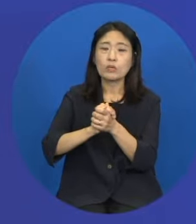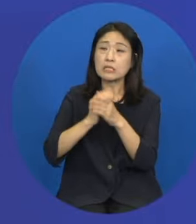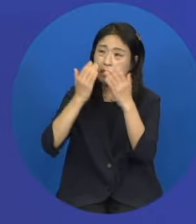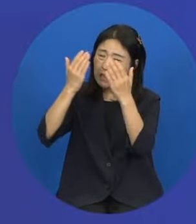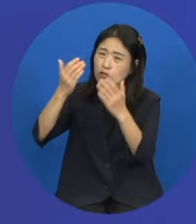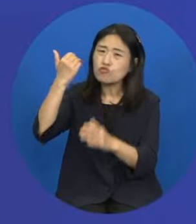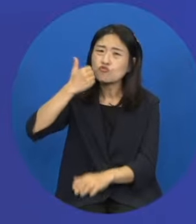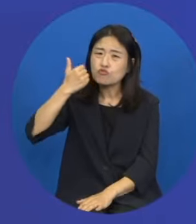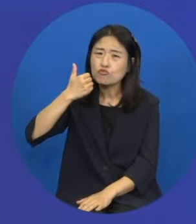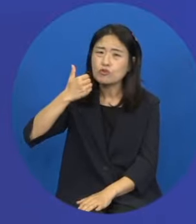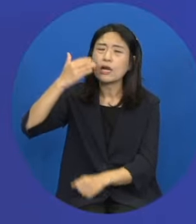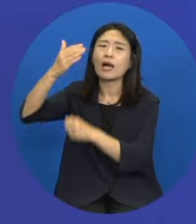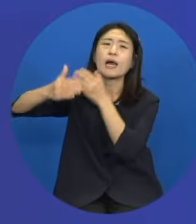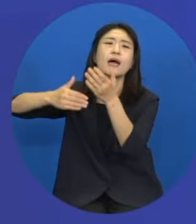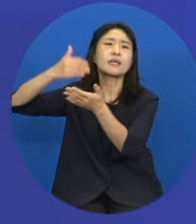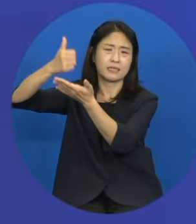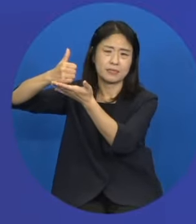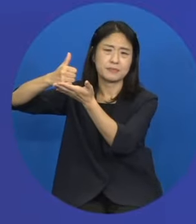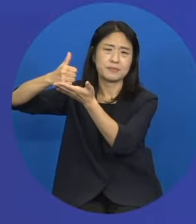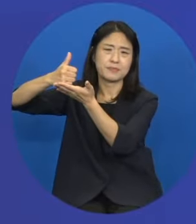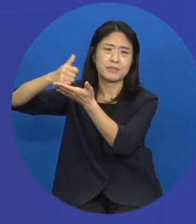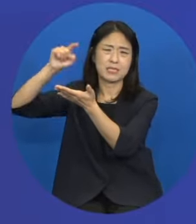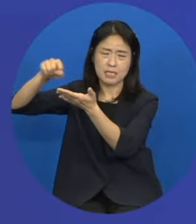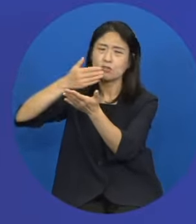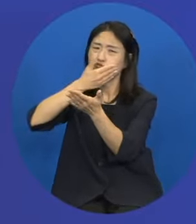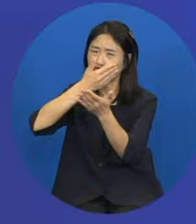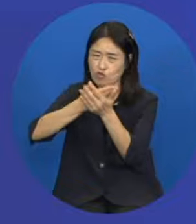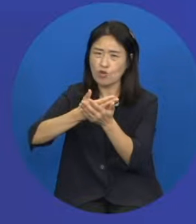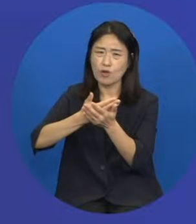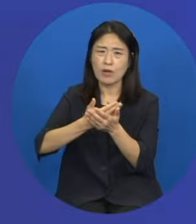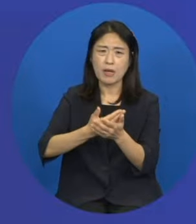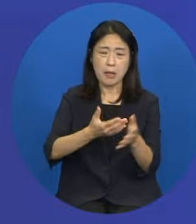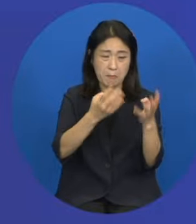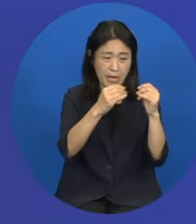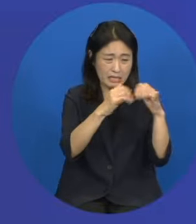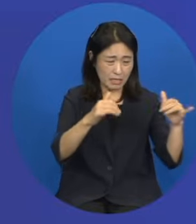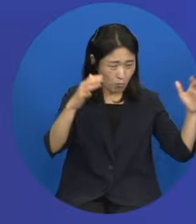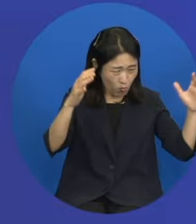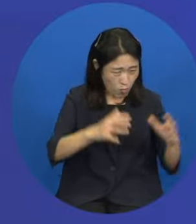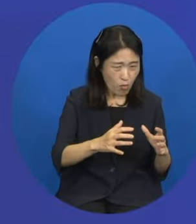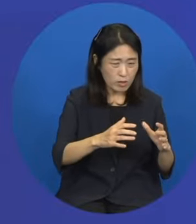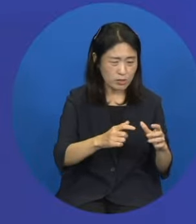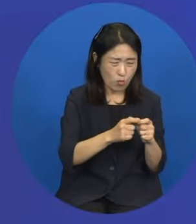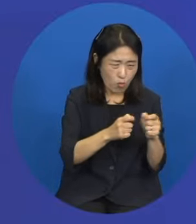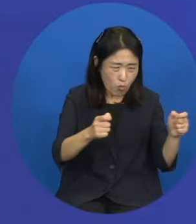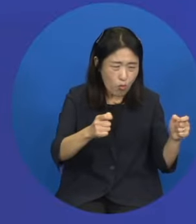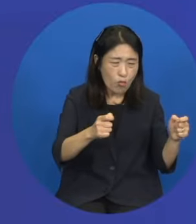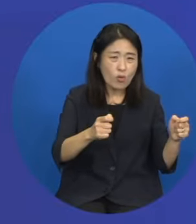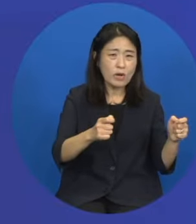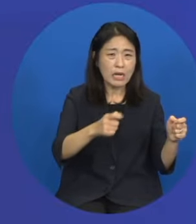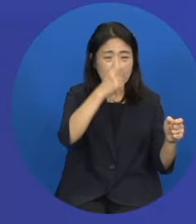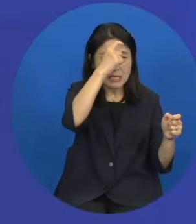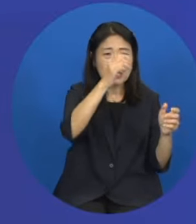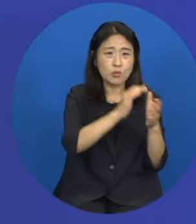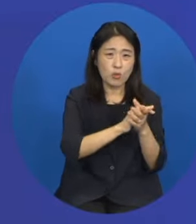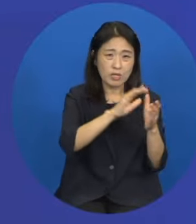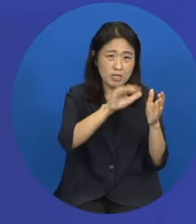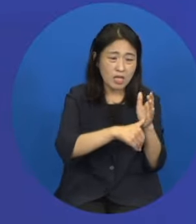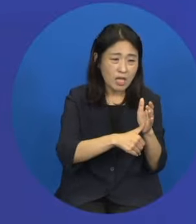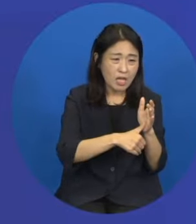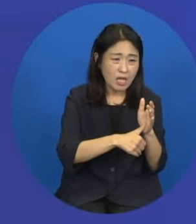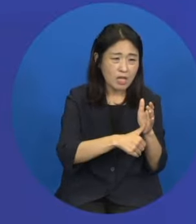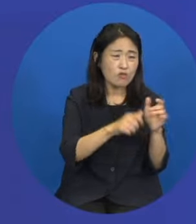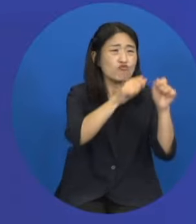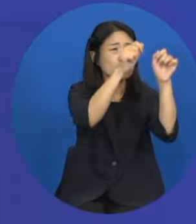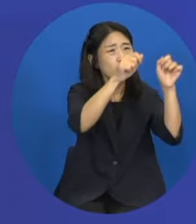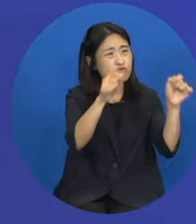그게 중요한 것이죠. 아무리 많이 모여서 뭐 오래 기도해봤자 그 대상이 우상이면 무슨 소용이냐고요.